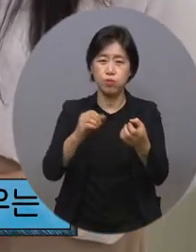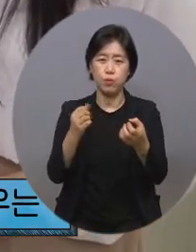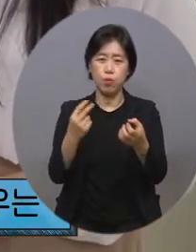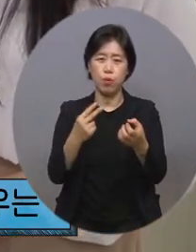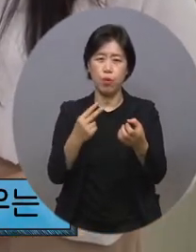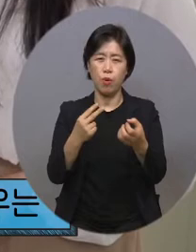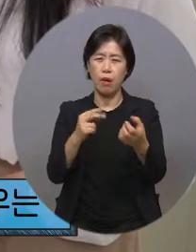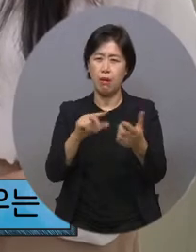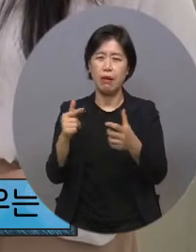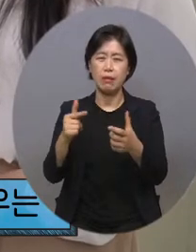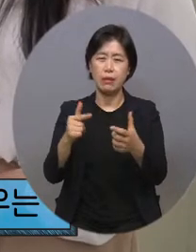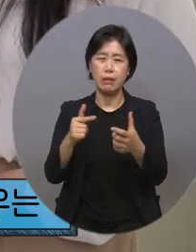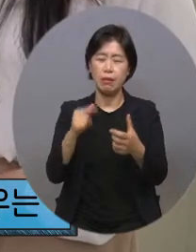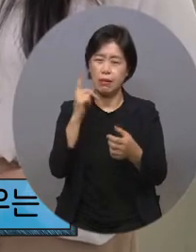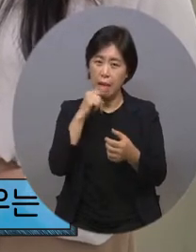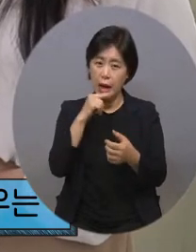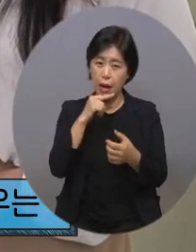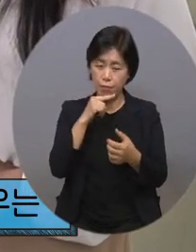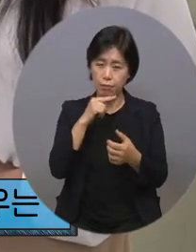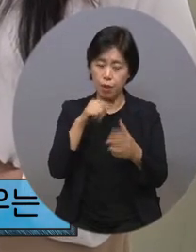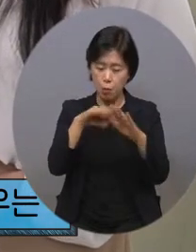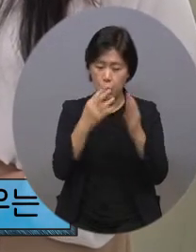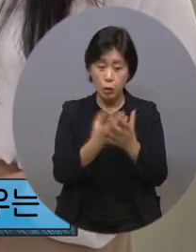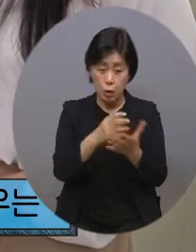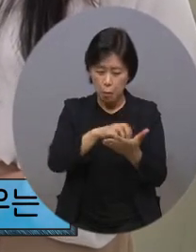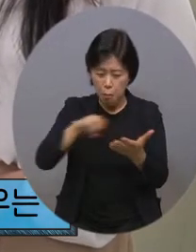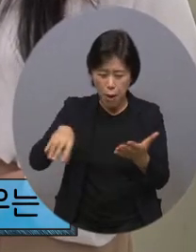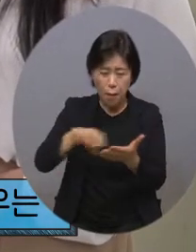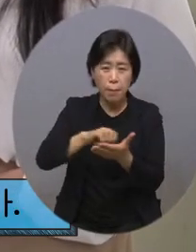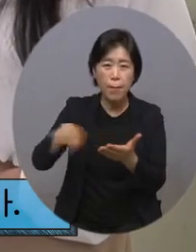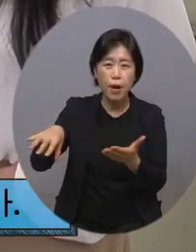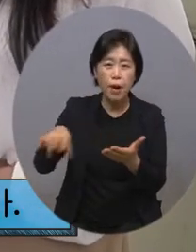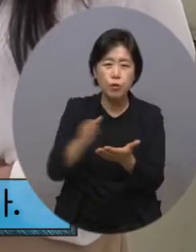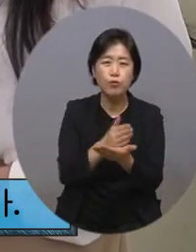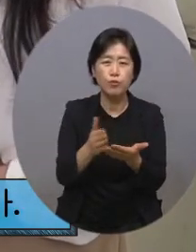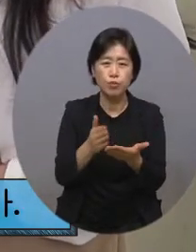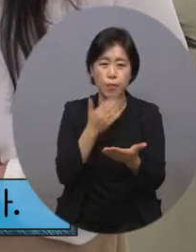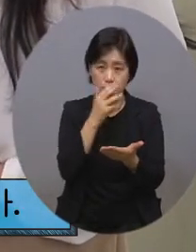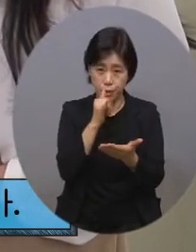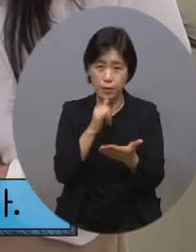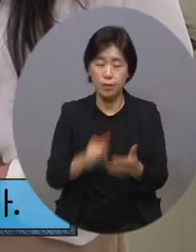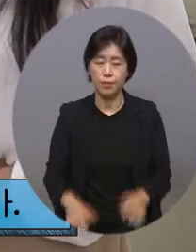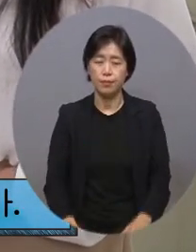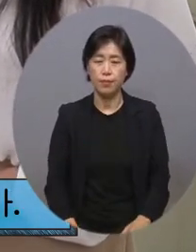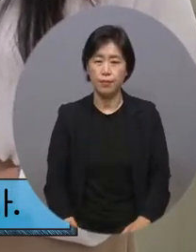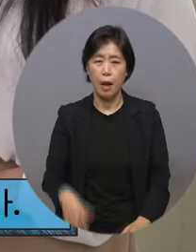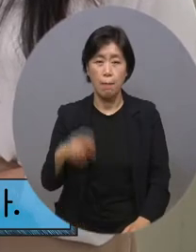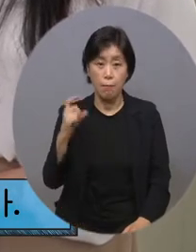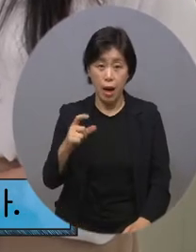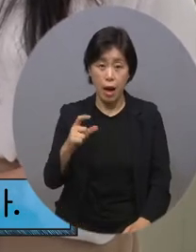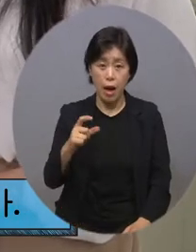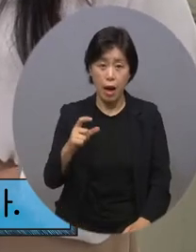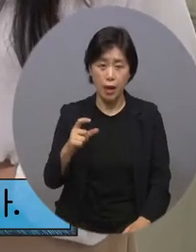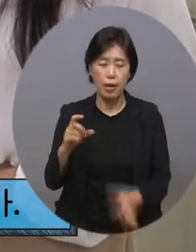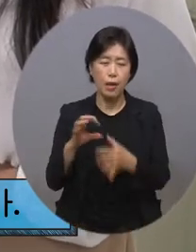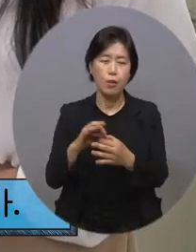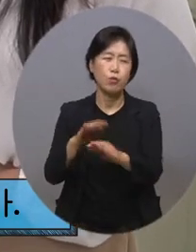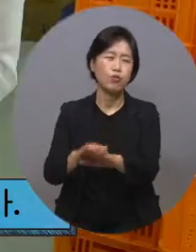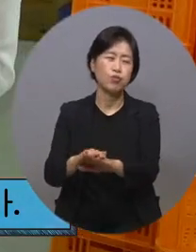물렁하거나 그런 과일을 걸러내고 또는 좀 더 수숙이 필요한 경우는 수숙 과정으로 돌리기 위해서 분류를 하고 있습니다.